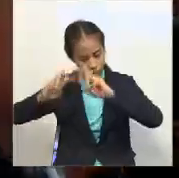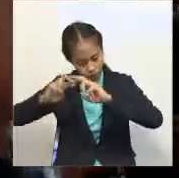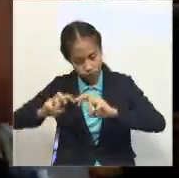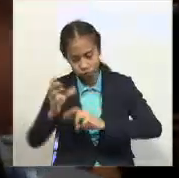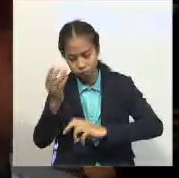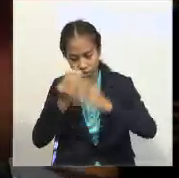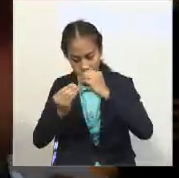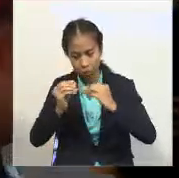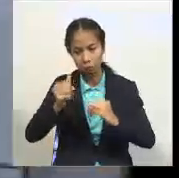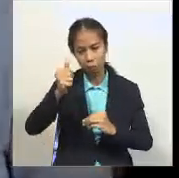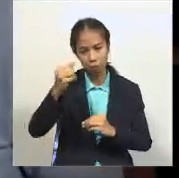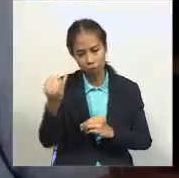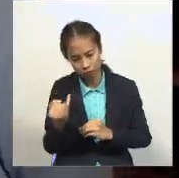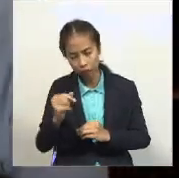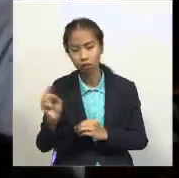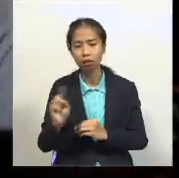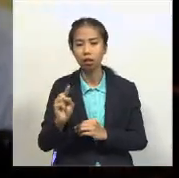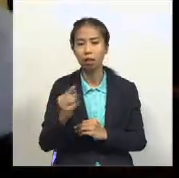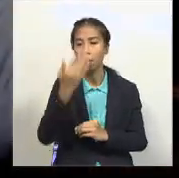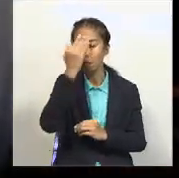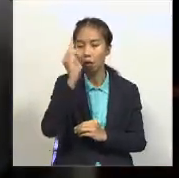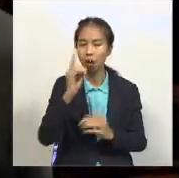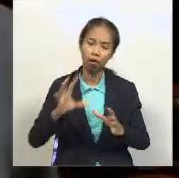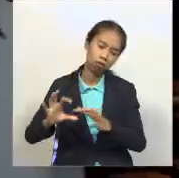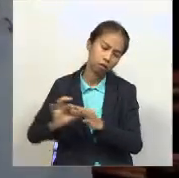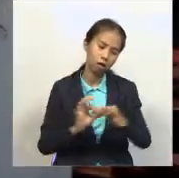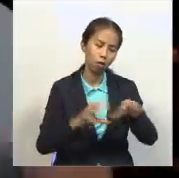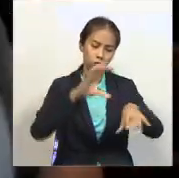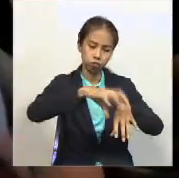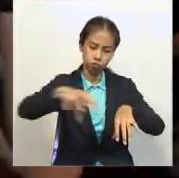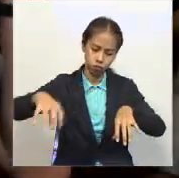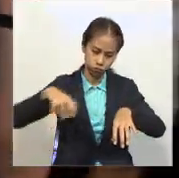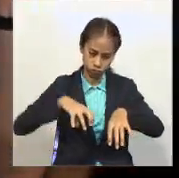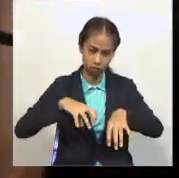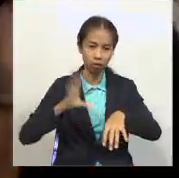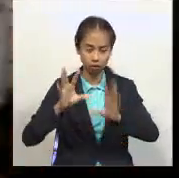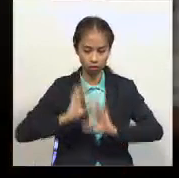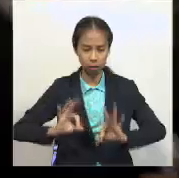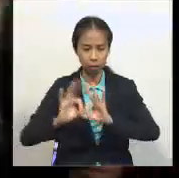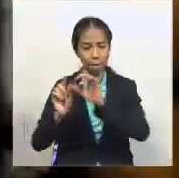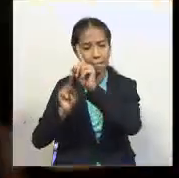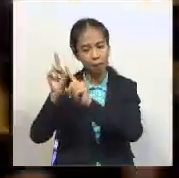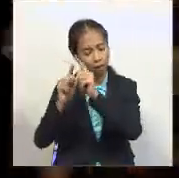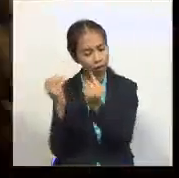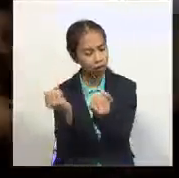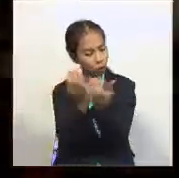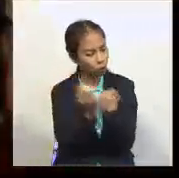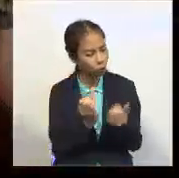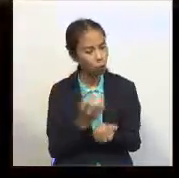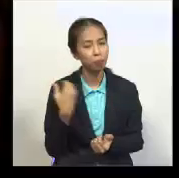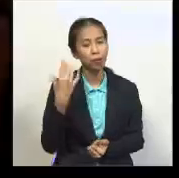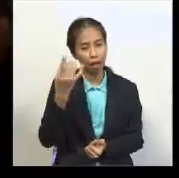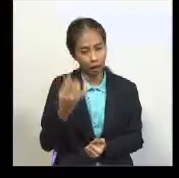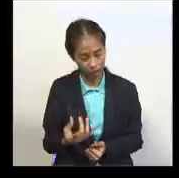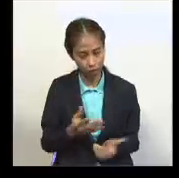ของผลดีผลเสียที่จะตามมาเนื่องจากเป็นเรื่องที่เกี่ยวข้องกับหลายหน่วยงานนะคะจะต้องประเมินผลกระทบที่อาจจะเกิดขึ้นทั้งมิติ